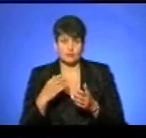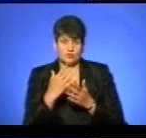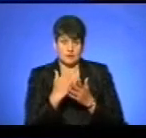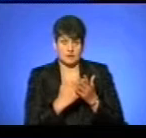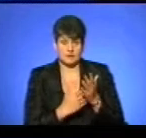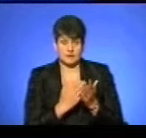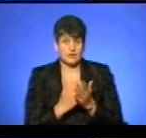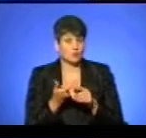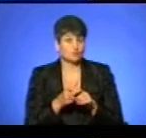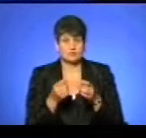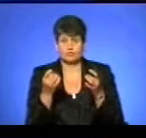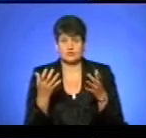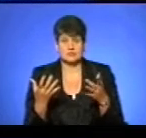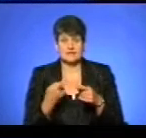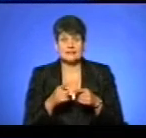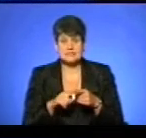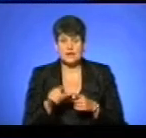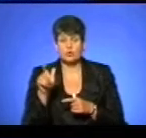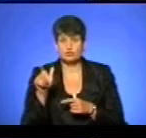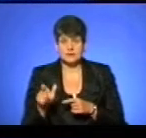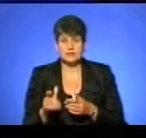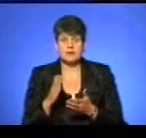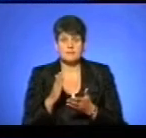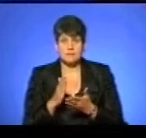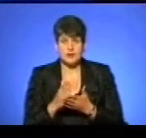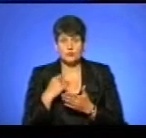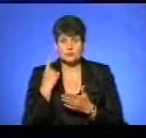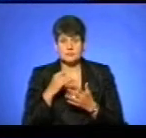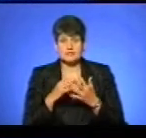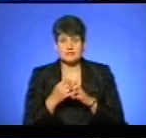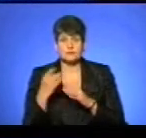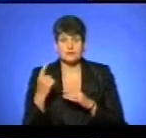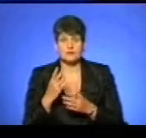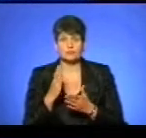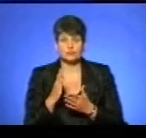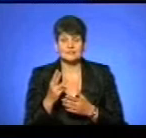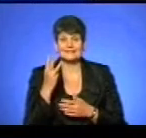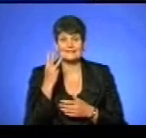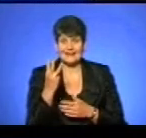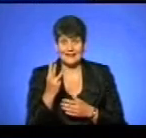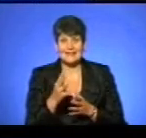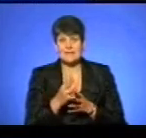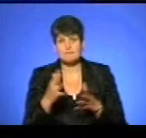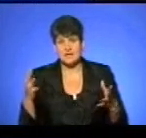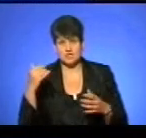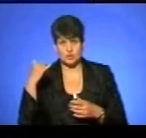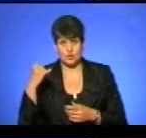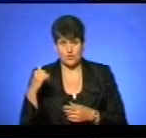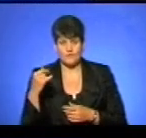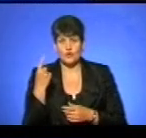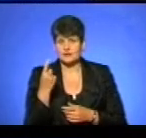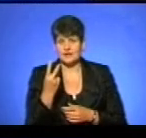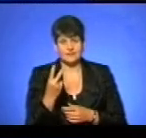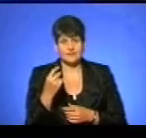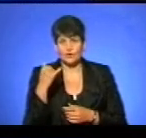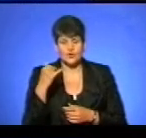нас дуже прості. Це людина має в особистому сільському господарстві бути 3 і більше корови. Зрозуміло. Тому що одна і дві